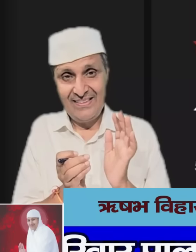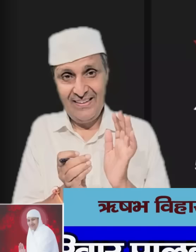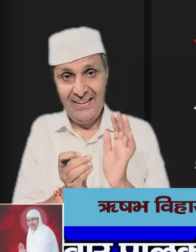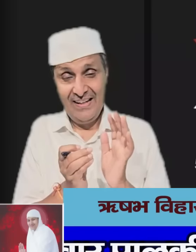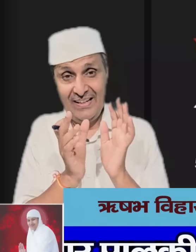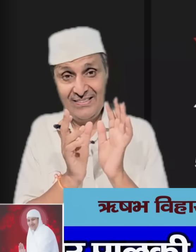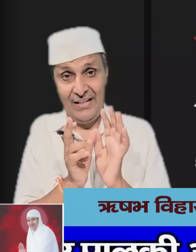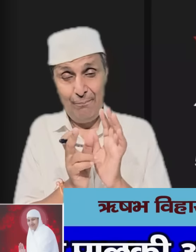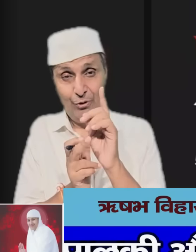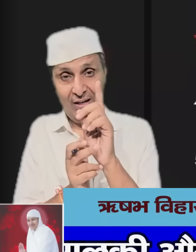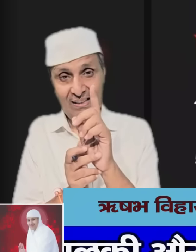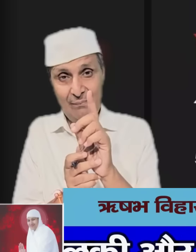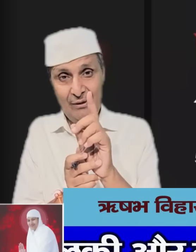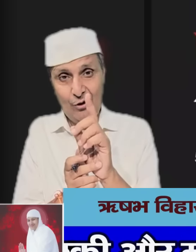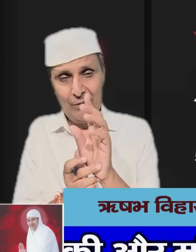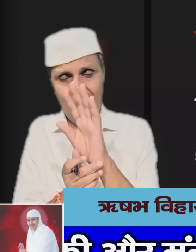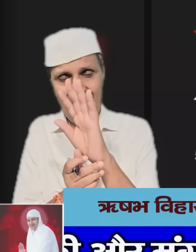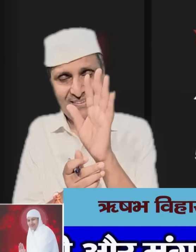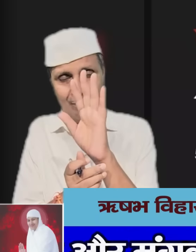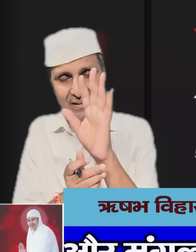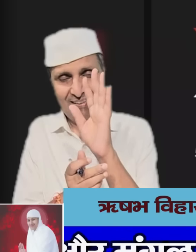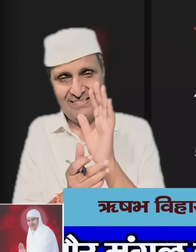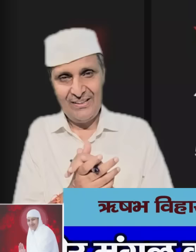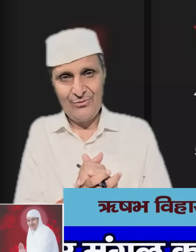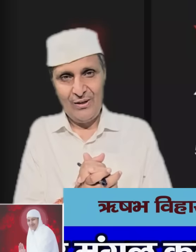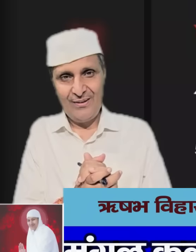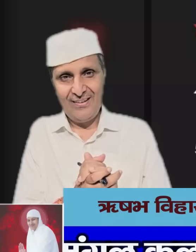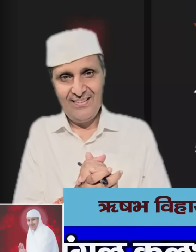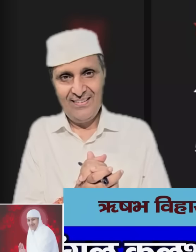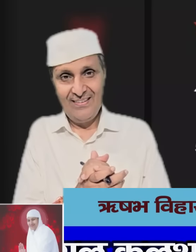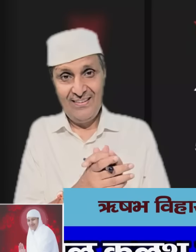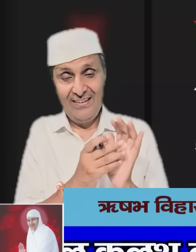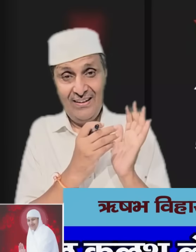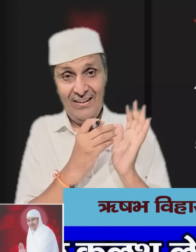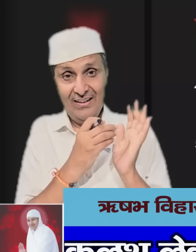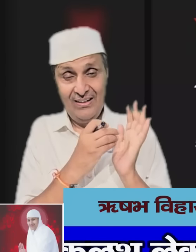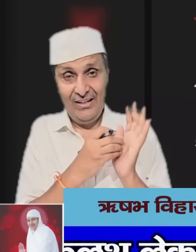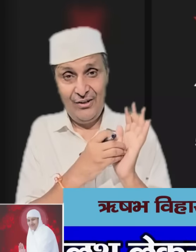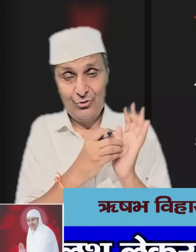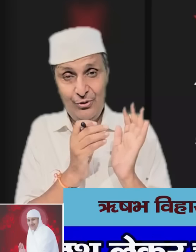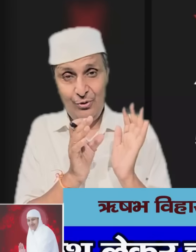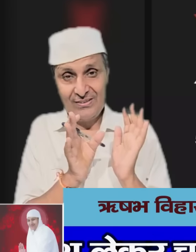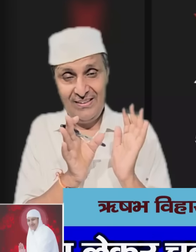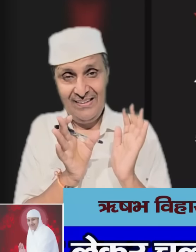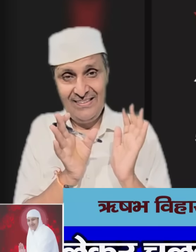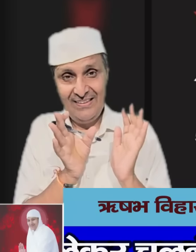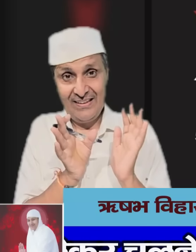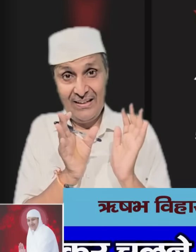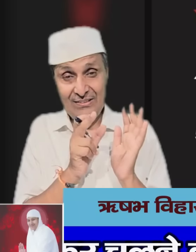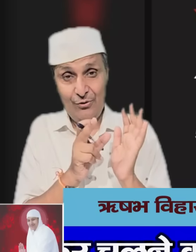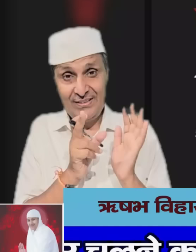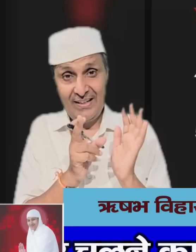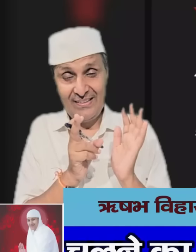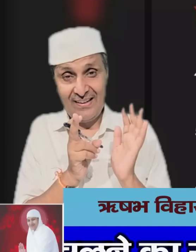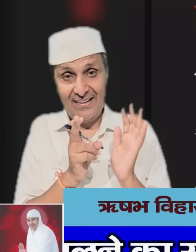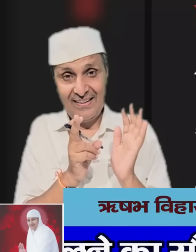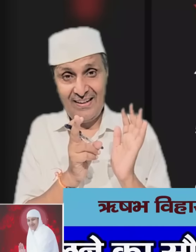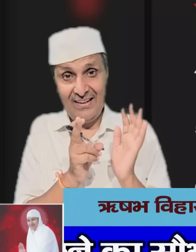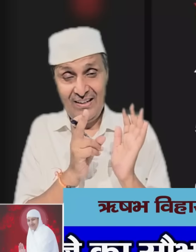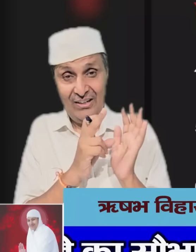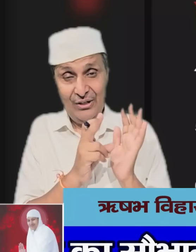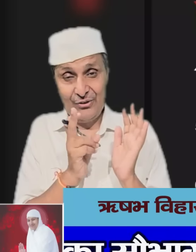संस्थान से किसी ने पूरे राज्य में टॉप किया हुआ है ऐसा आपने आज तक नहीं सुना हुआ। 150 यूनिवर्सिटी हैं इंजीनियर, इस यूनिवर्सिटी के